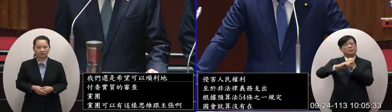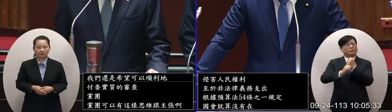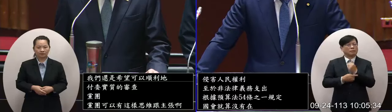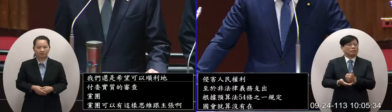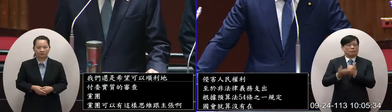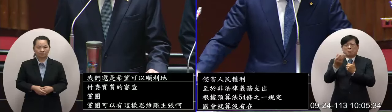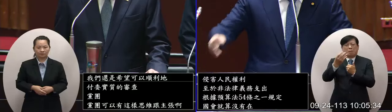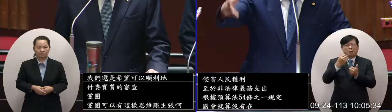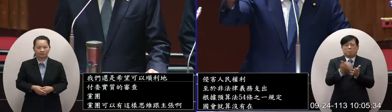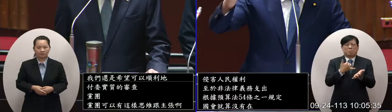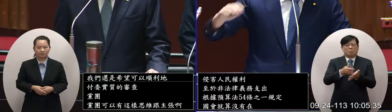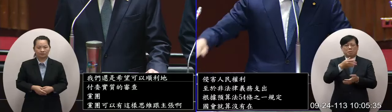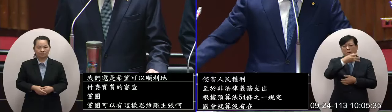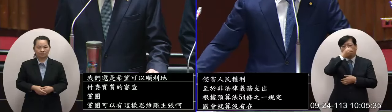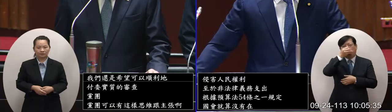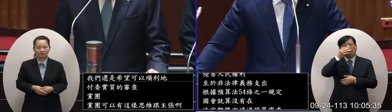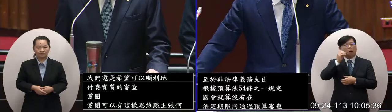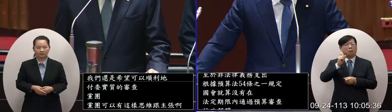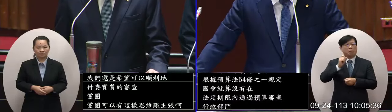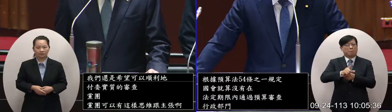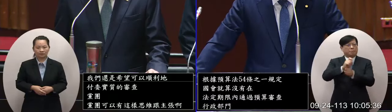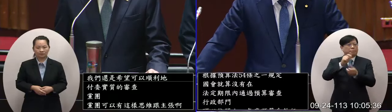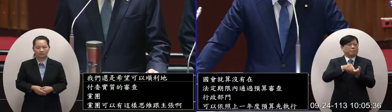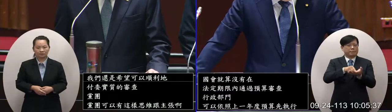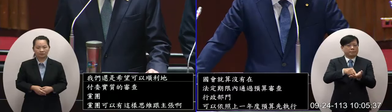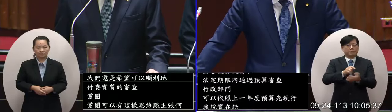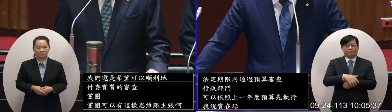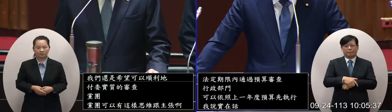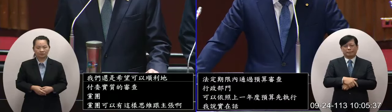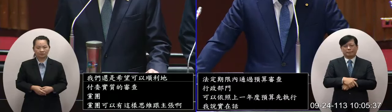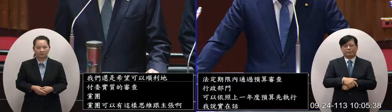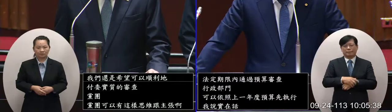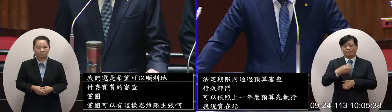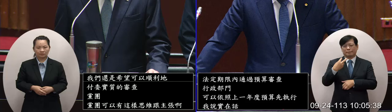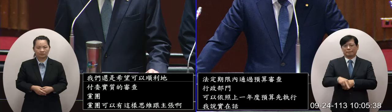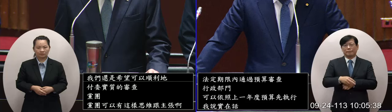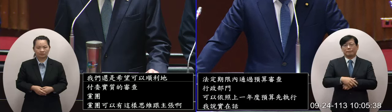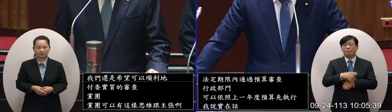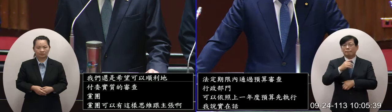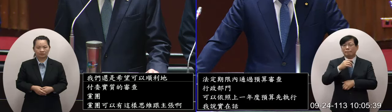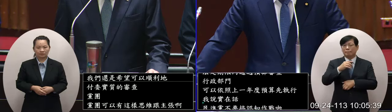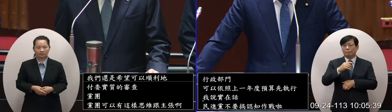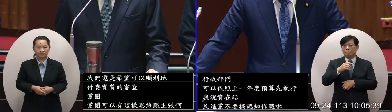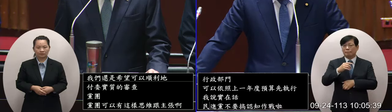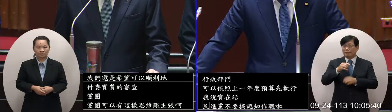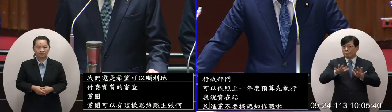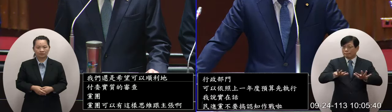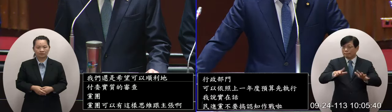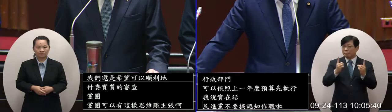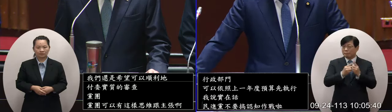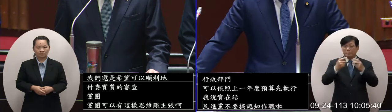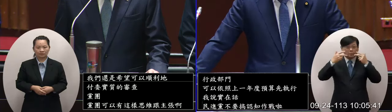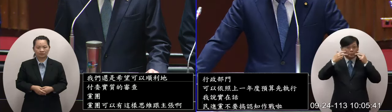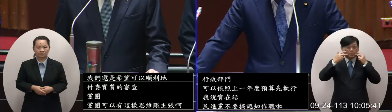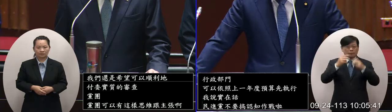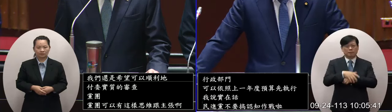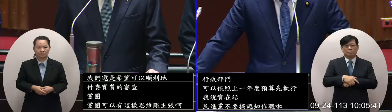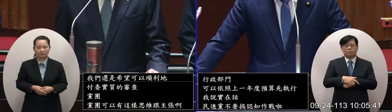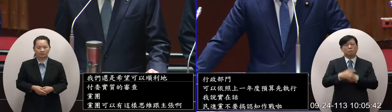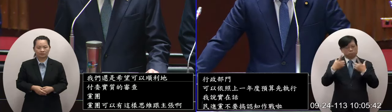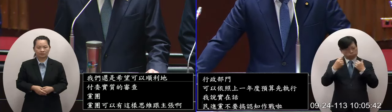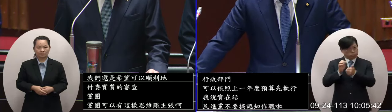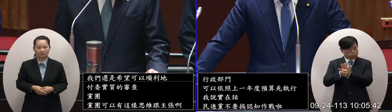尊重，预算滥编。我随便讲那么多的例子，预算滥编，然后呢，加上今天对原住民，我们